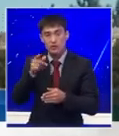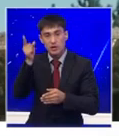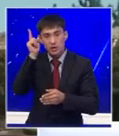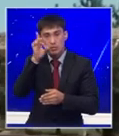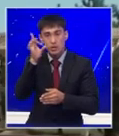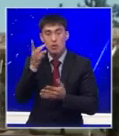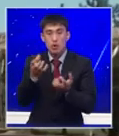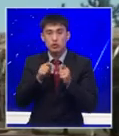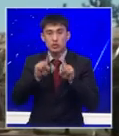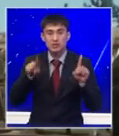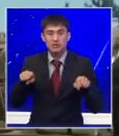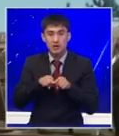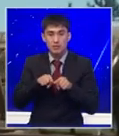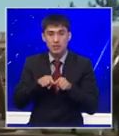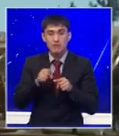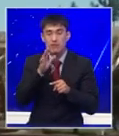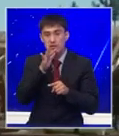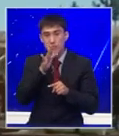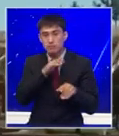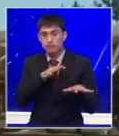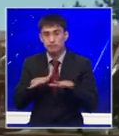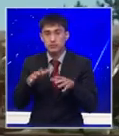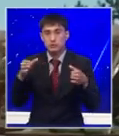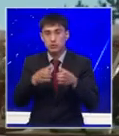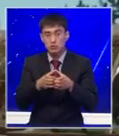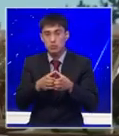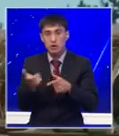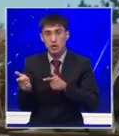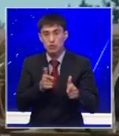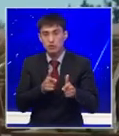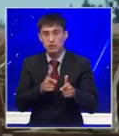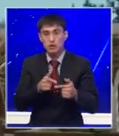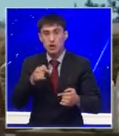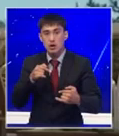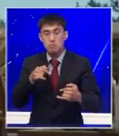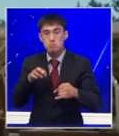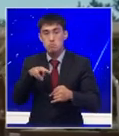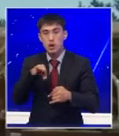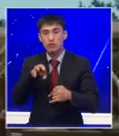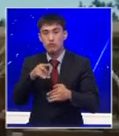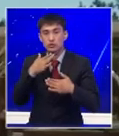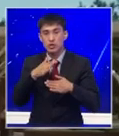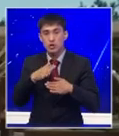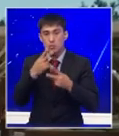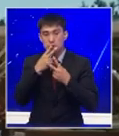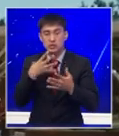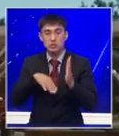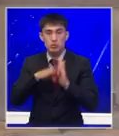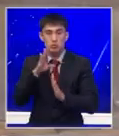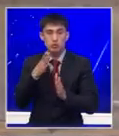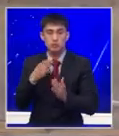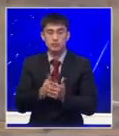и получил сертификат. Во время службы в миротворческом батальоне мы готовились к миротворческой миссии, и я показал себя с очень хорошей